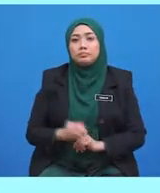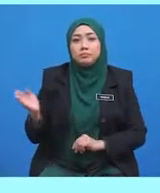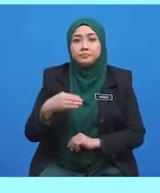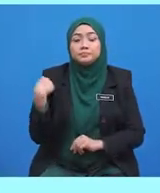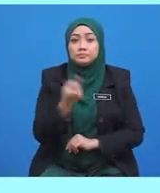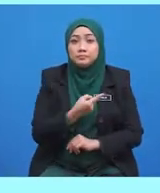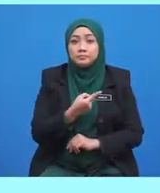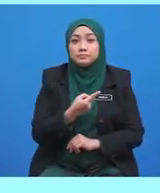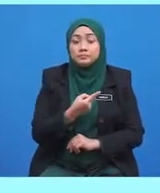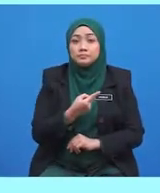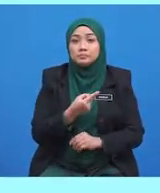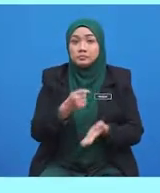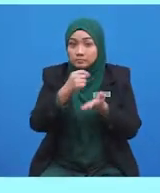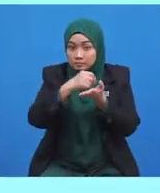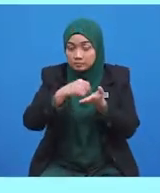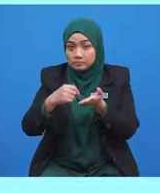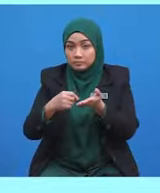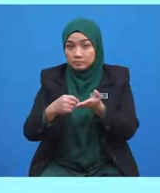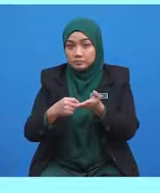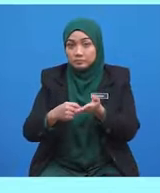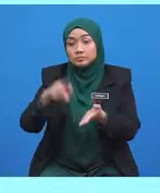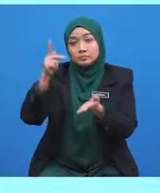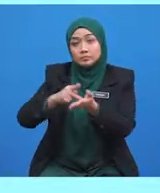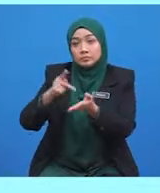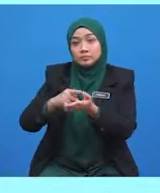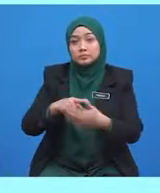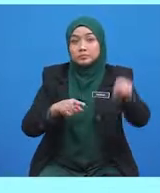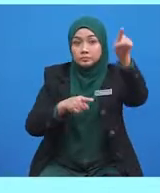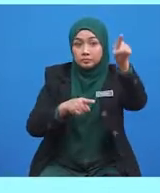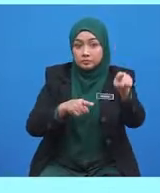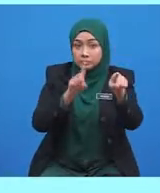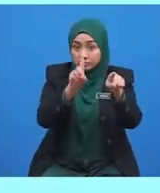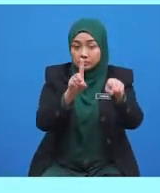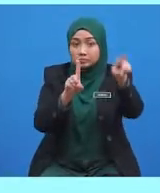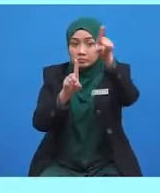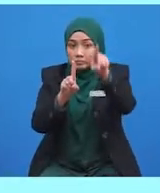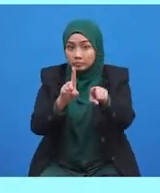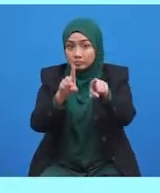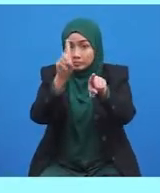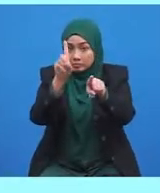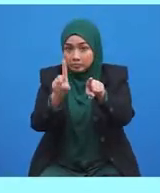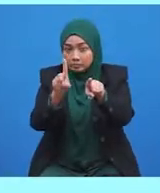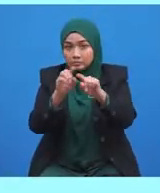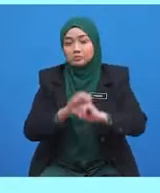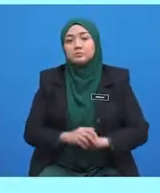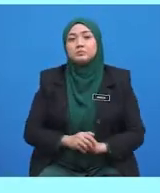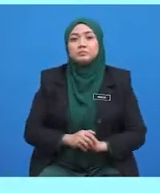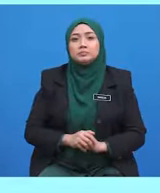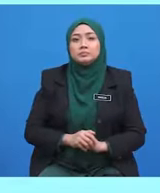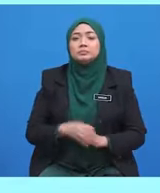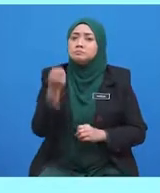Ayuh tanda bilangan objek. Satu garis, satu garis. Berapakah